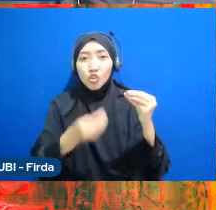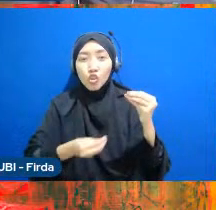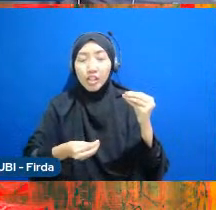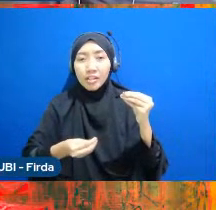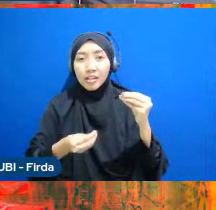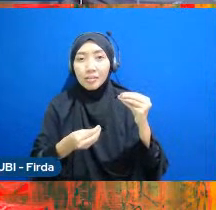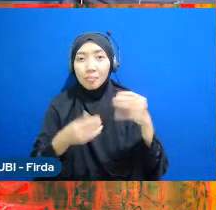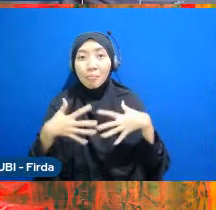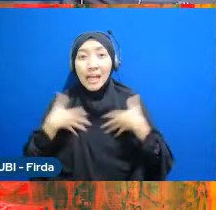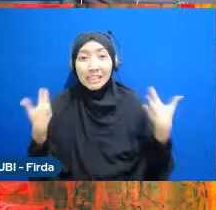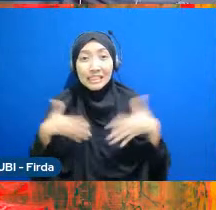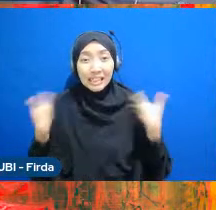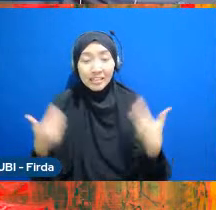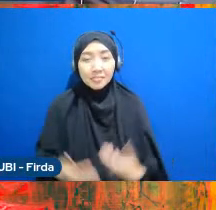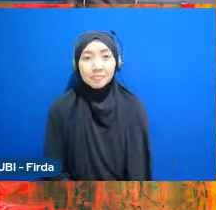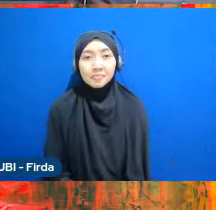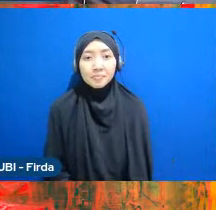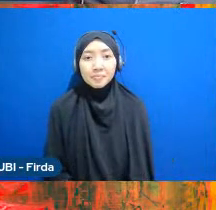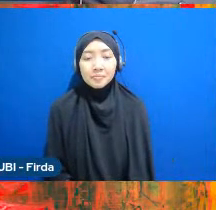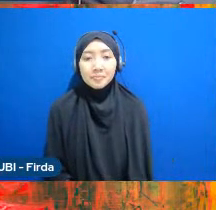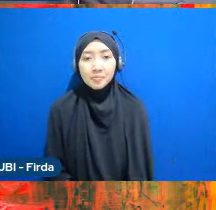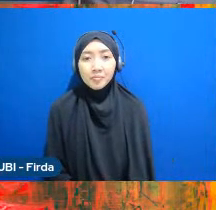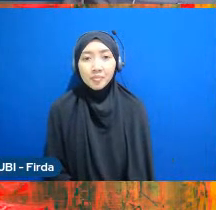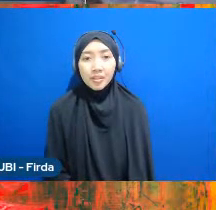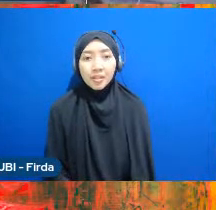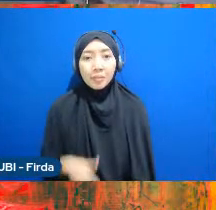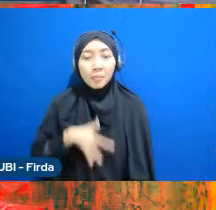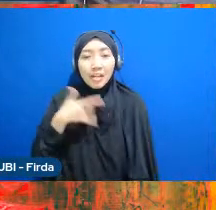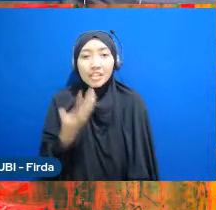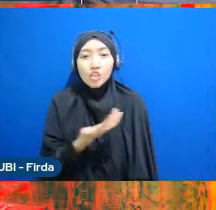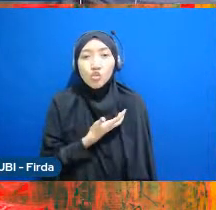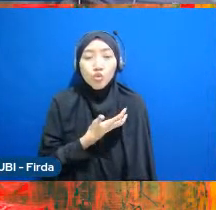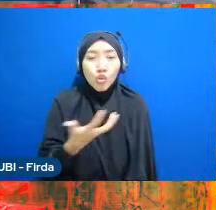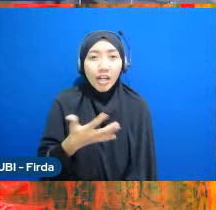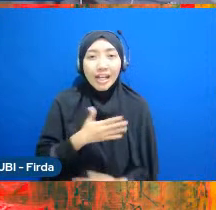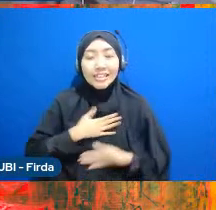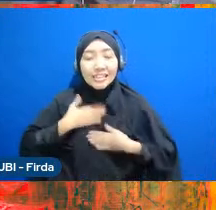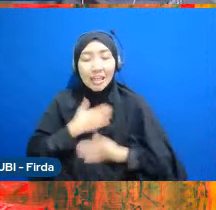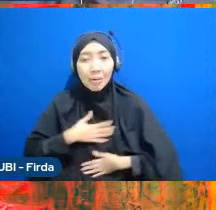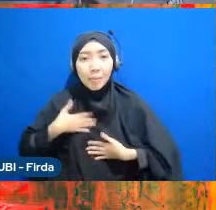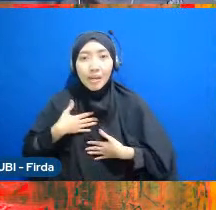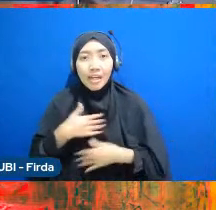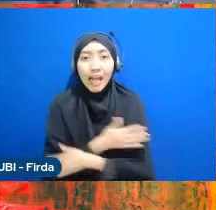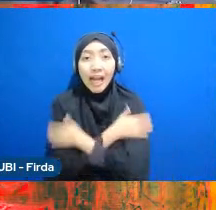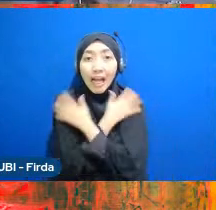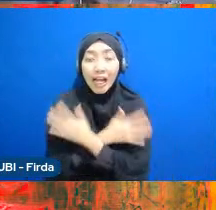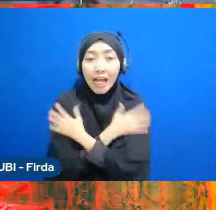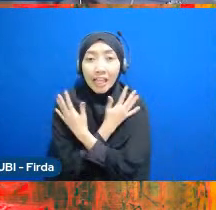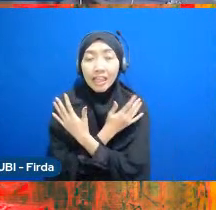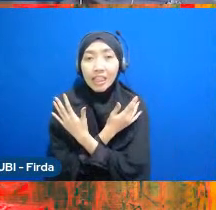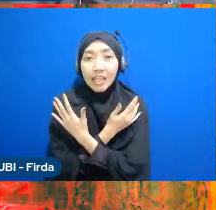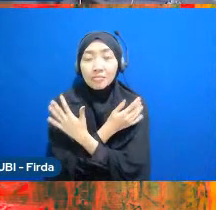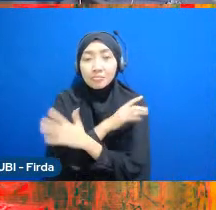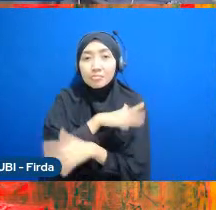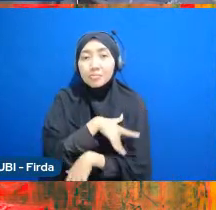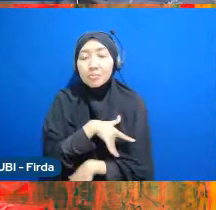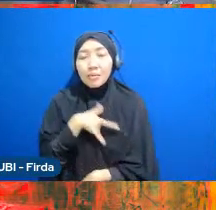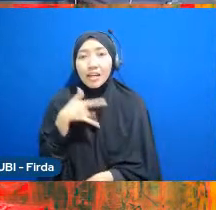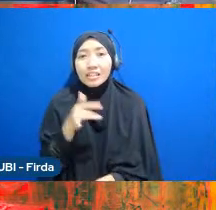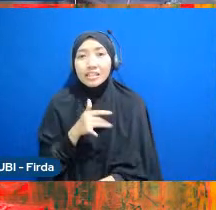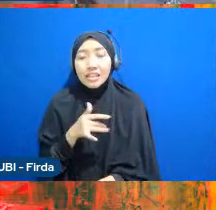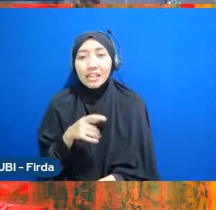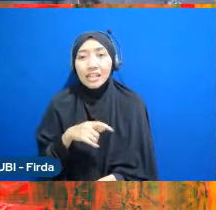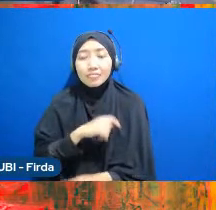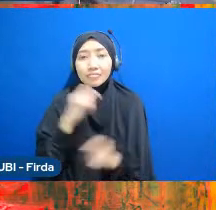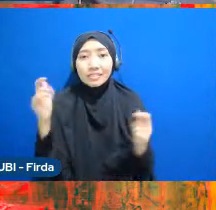seperti itu. Nah, ini perasaan suka, perasaan nyaman, perasaan hangat gitu kan ya. Merasakan hal-hal yang